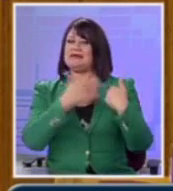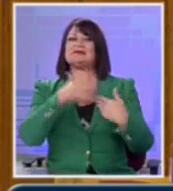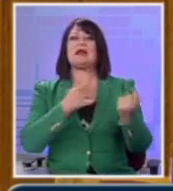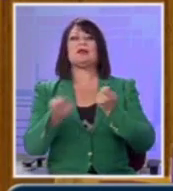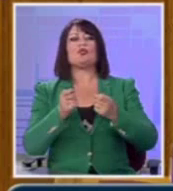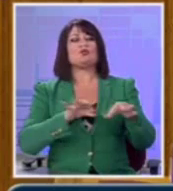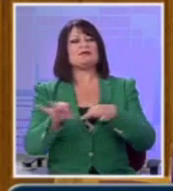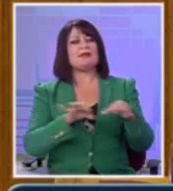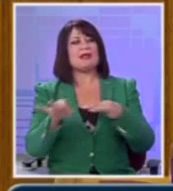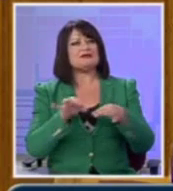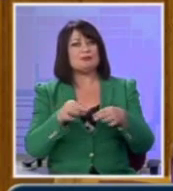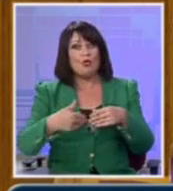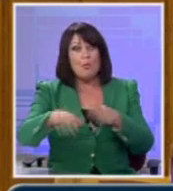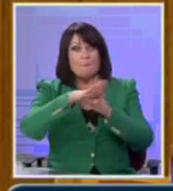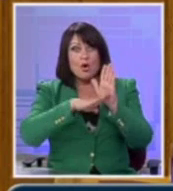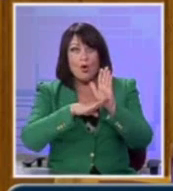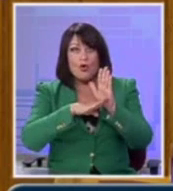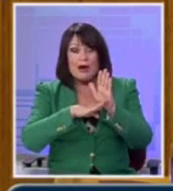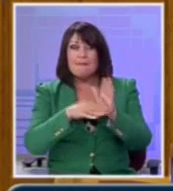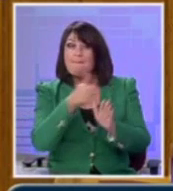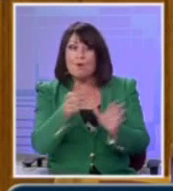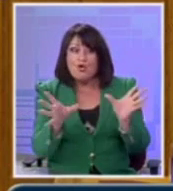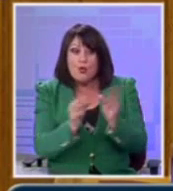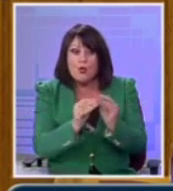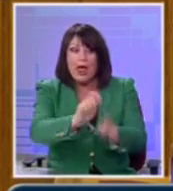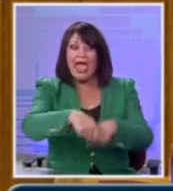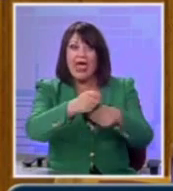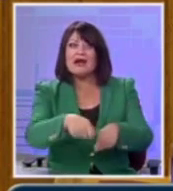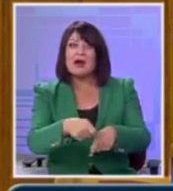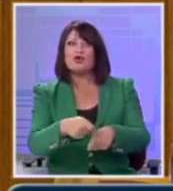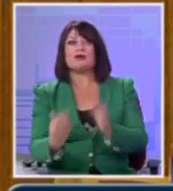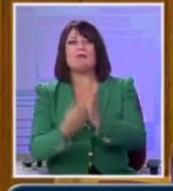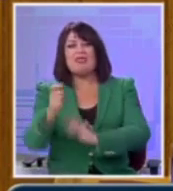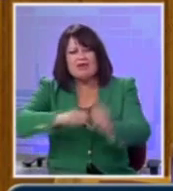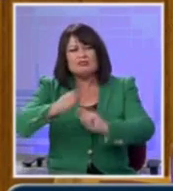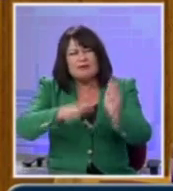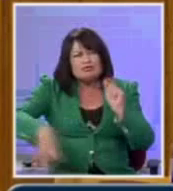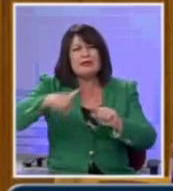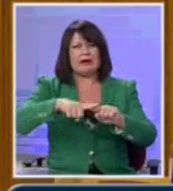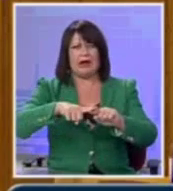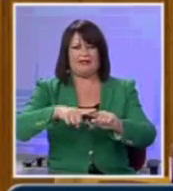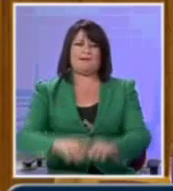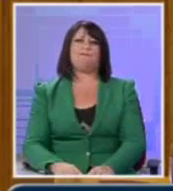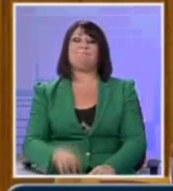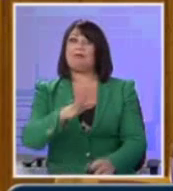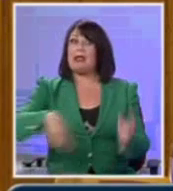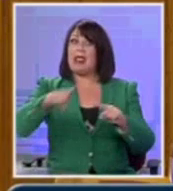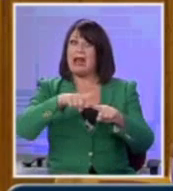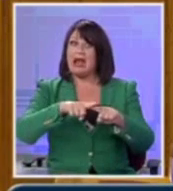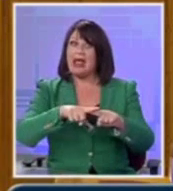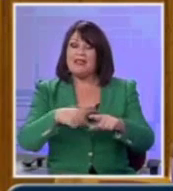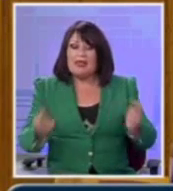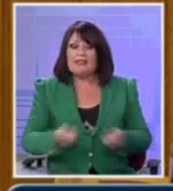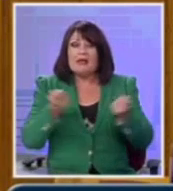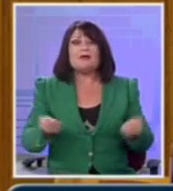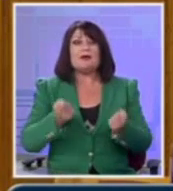σχεδιασμού που δεν θα προγραμματίζει έργα για τα έργα, αλλά θα υπηρετεί την παραγωγική ανασυγκρότηση της χώρας. Στη χώρα μας δεν